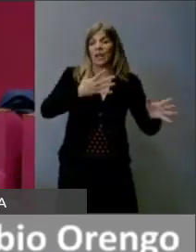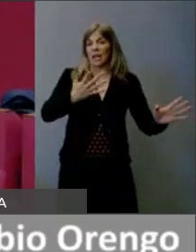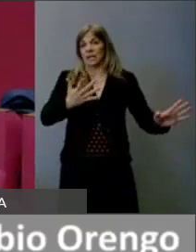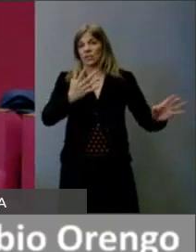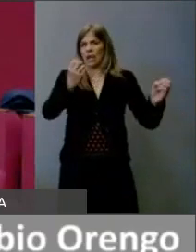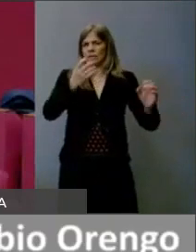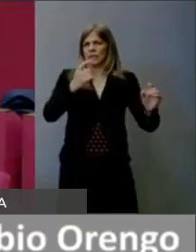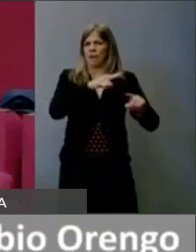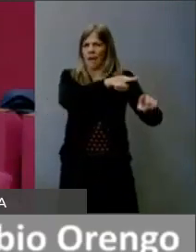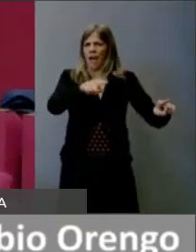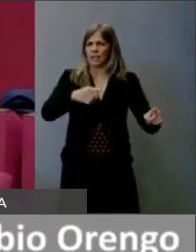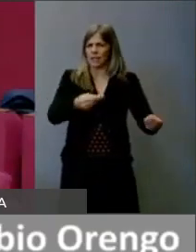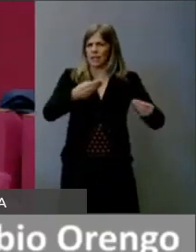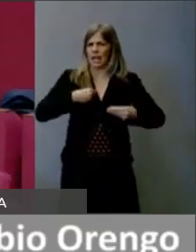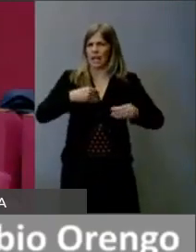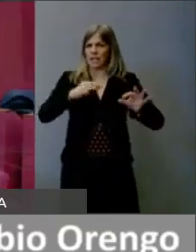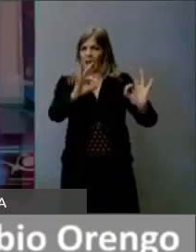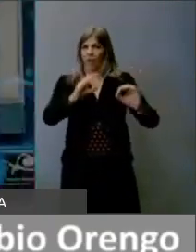zero.